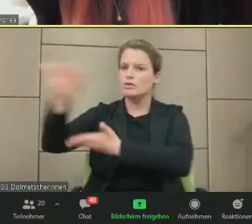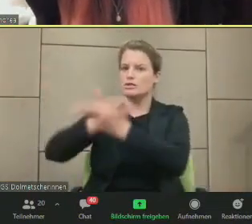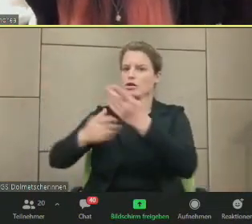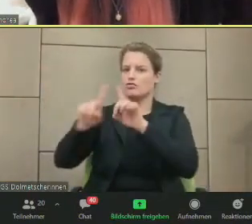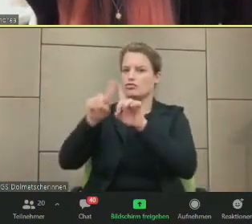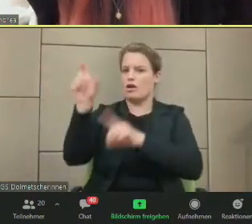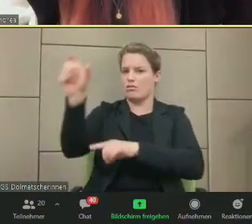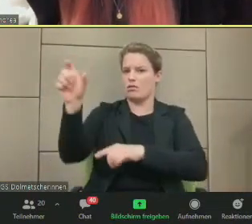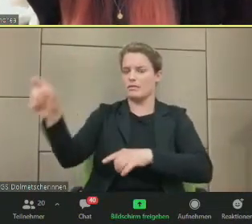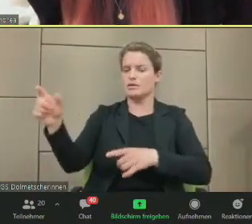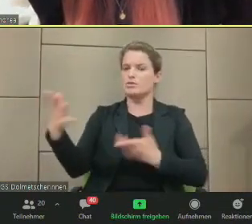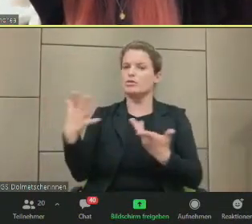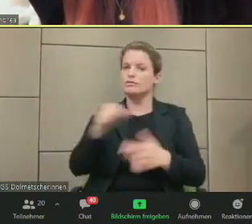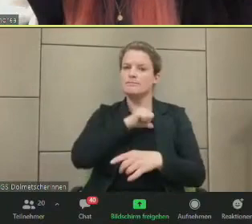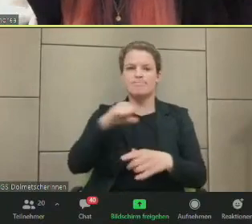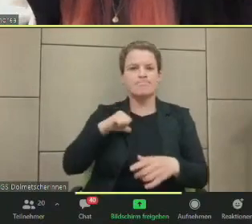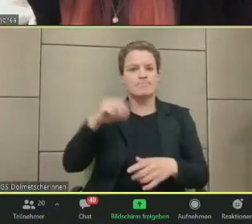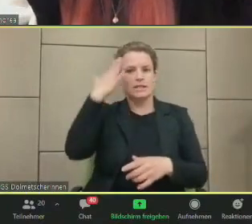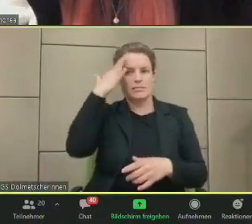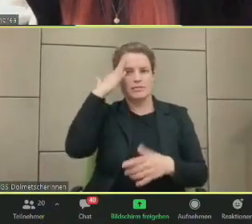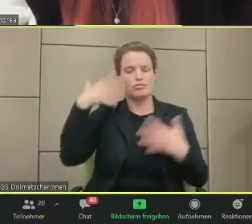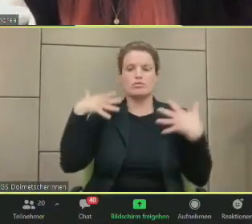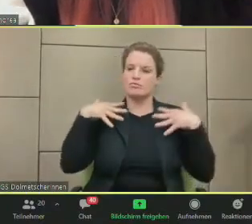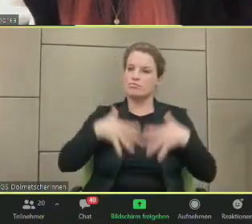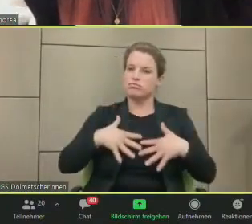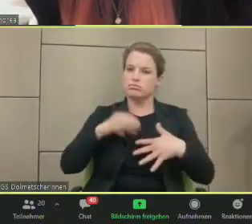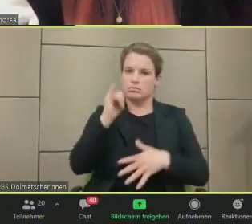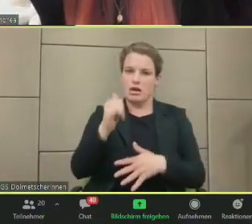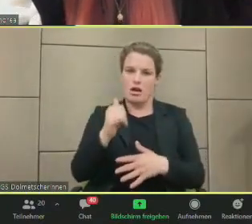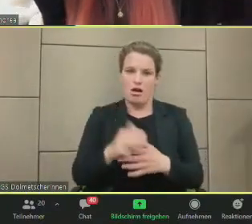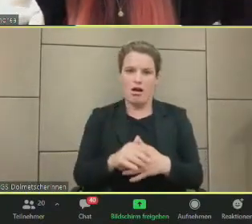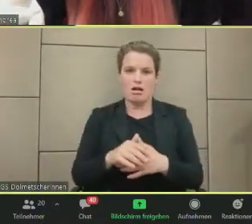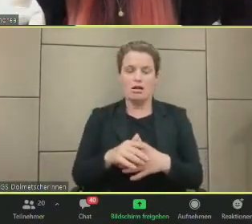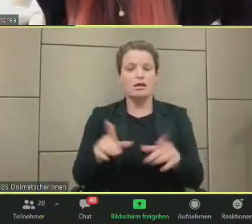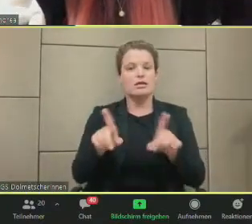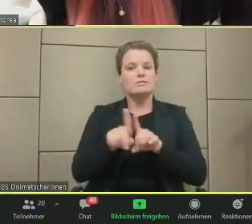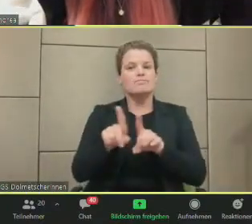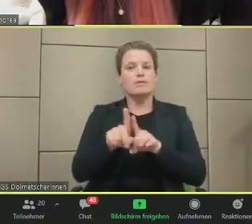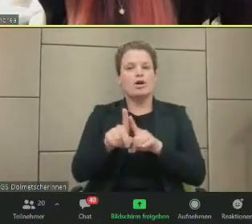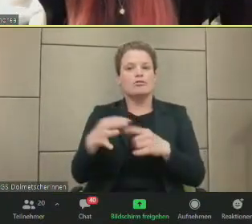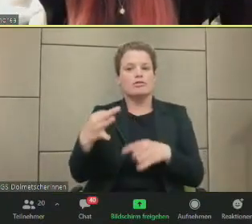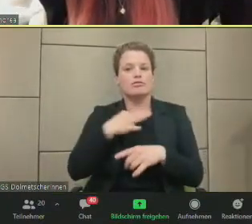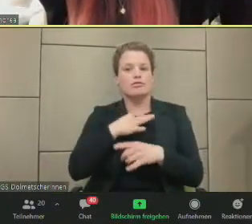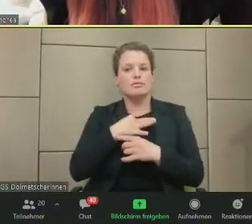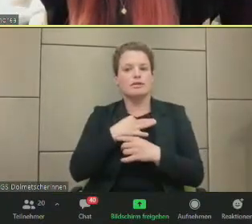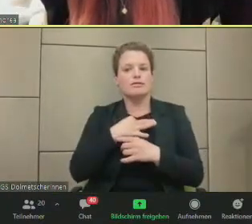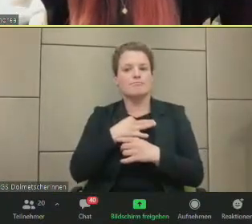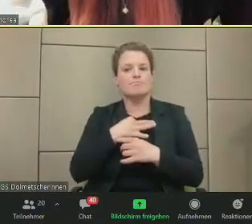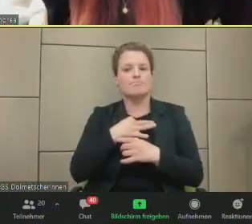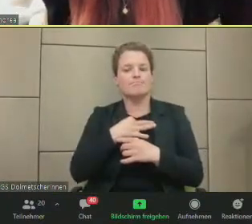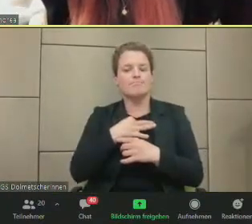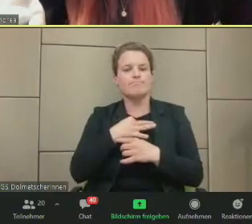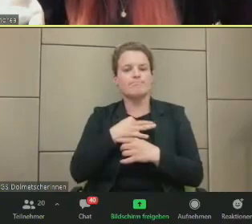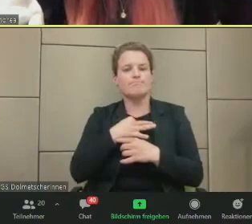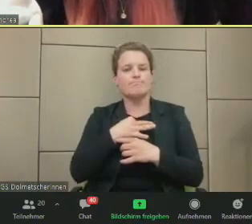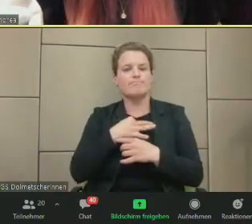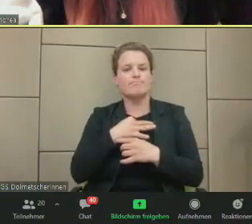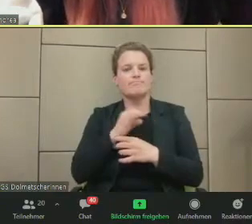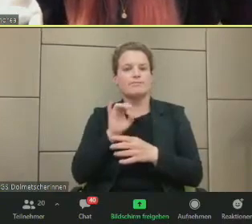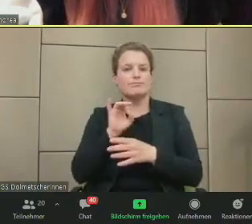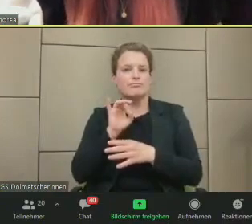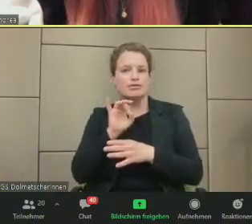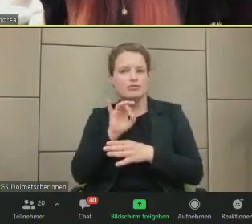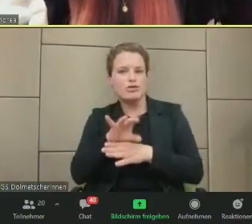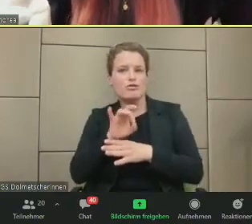gegeben. Und ja, mir macht das einfach irgendwie Spaß, meine Kreativität da auch